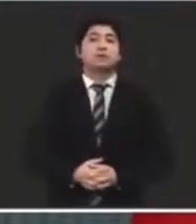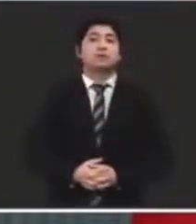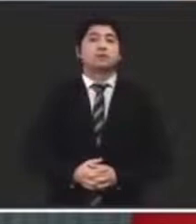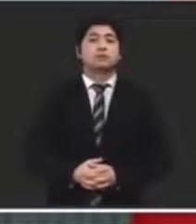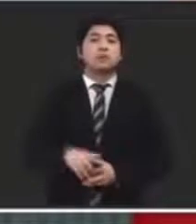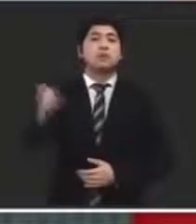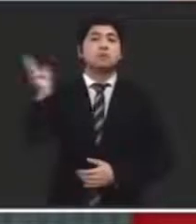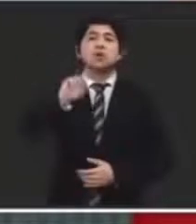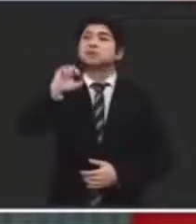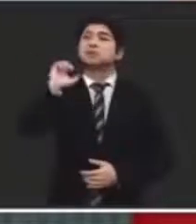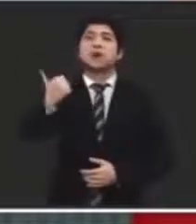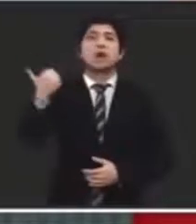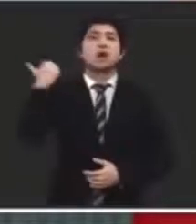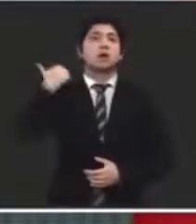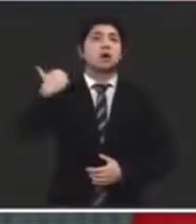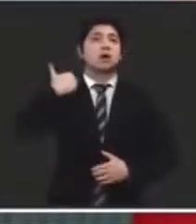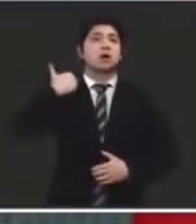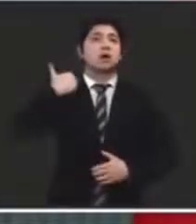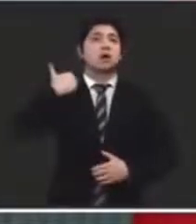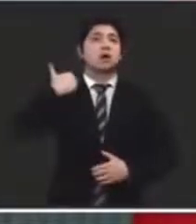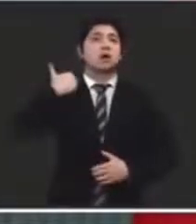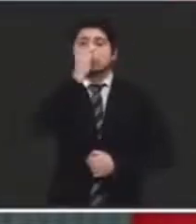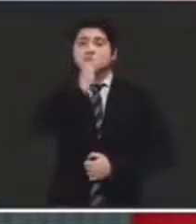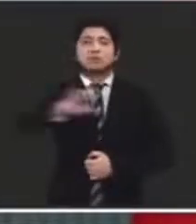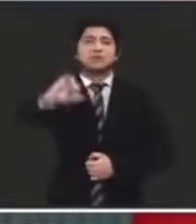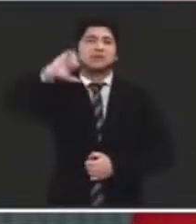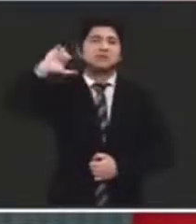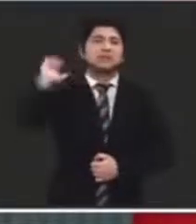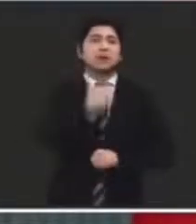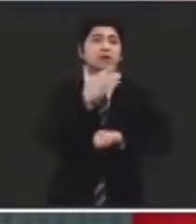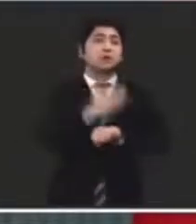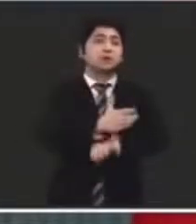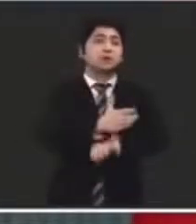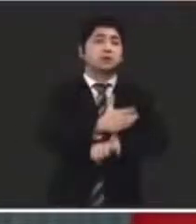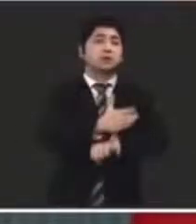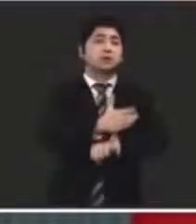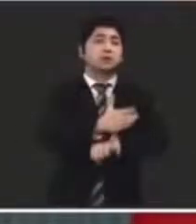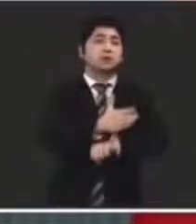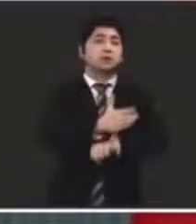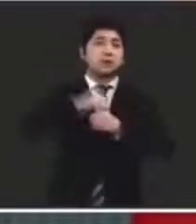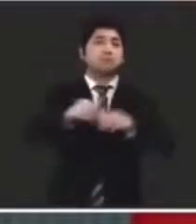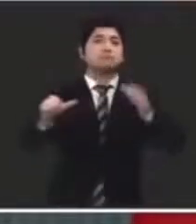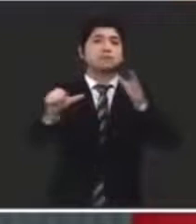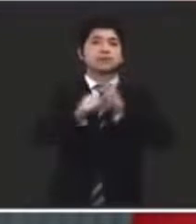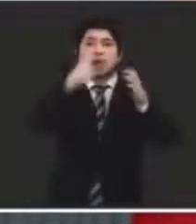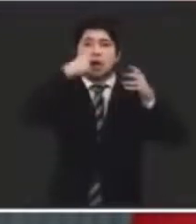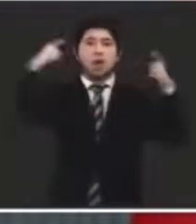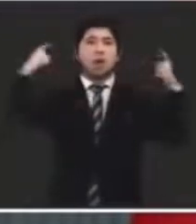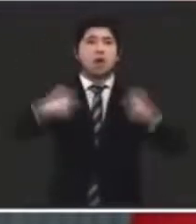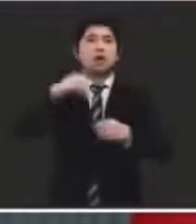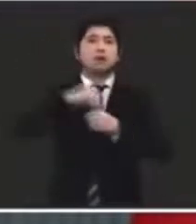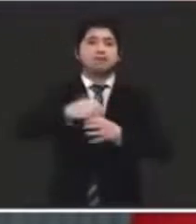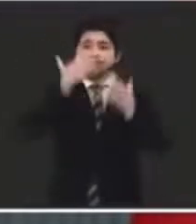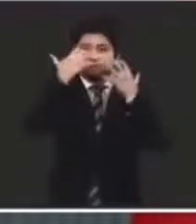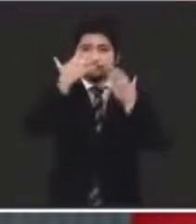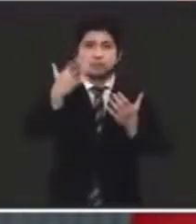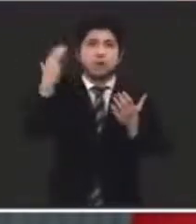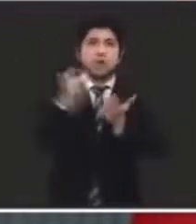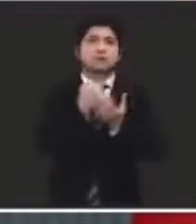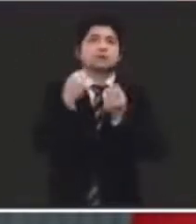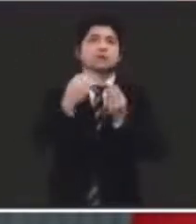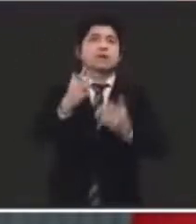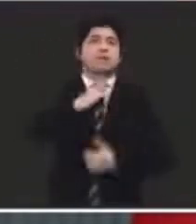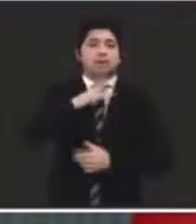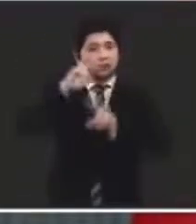modern muhteşem bir şehir Hastanesi'ne başkentimizi kazandırdığımızı